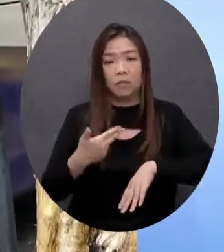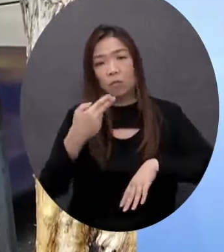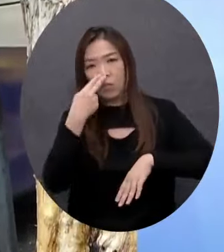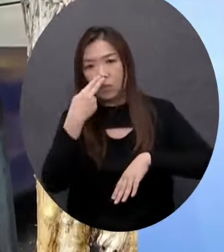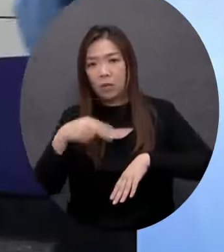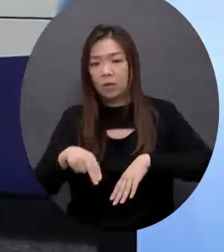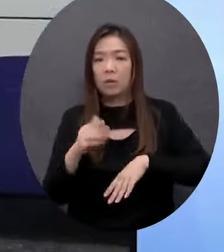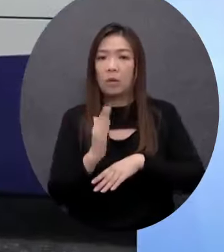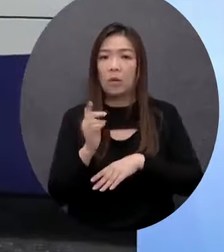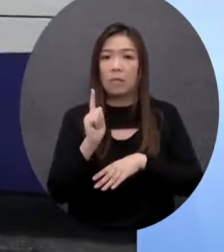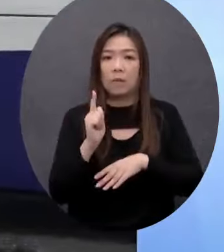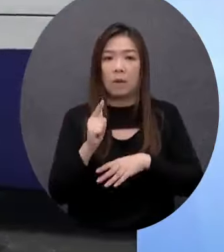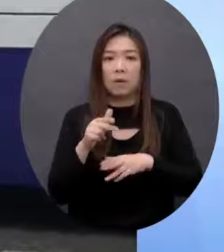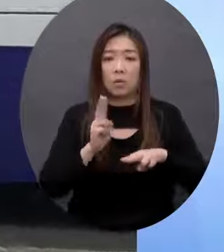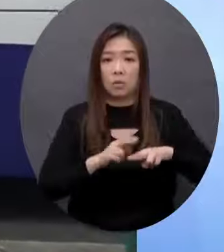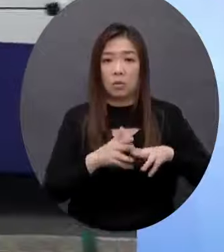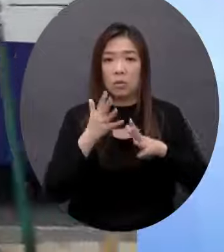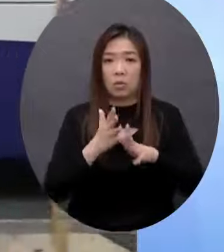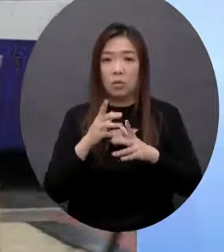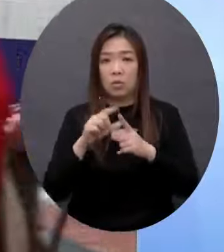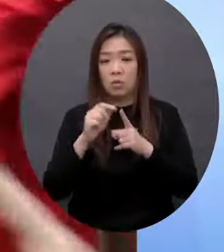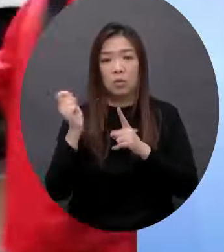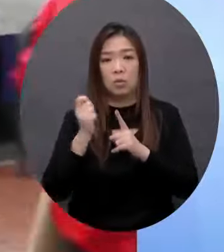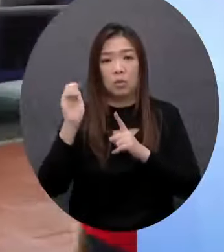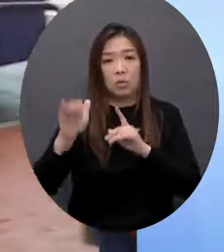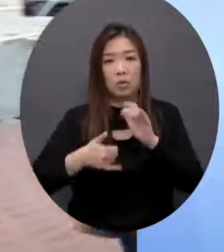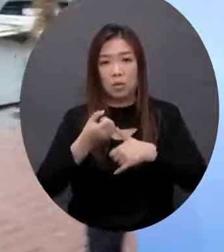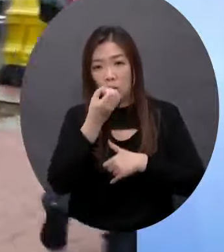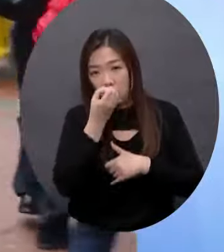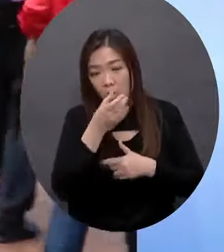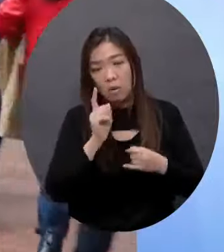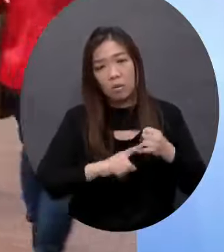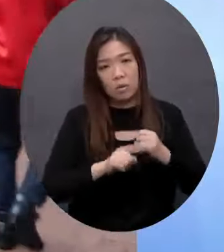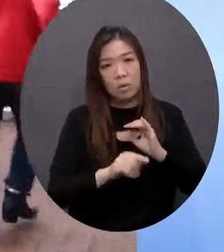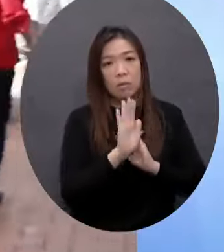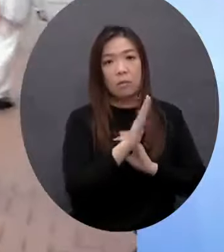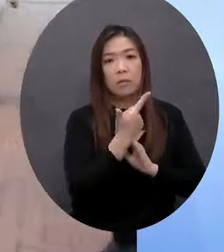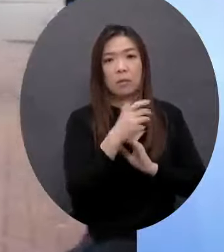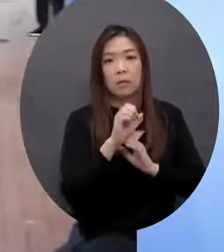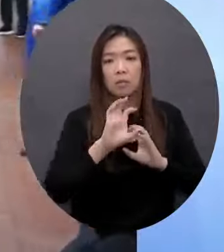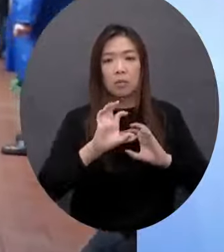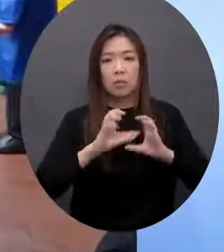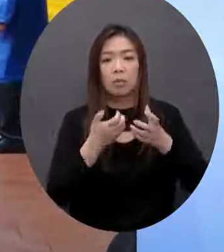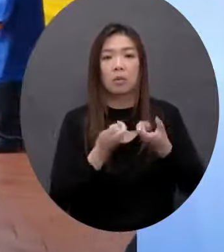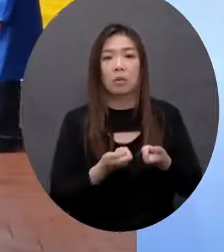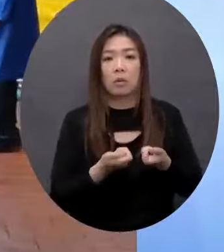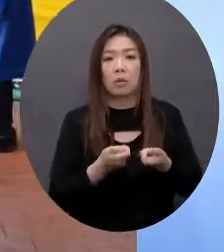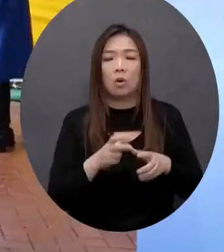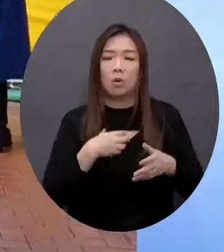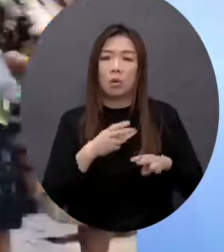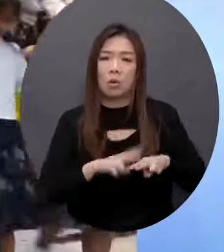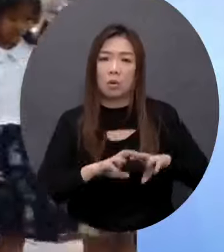約800个內地旅行團訪港，但係最終只有大約580團。佢認為內地團數字不如預期，係受